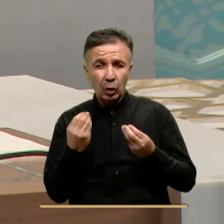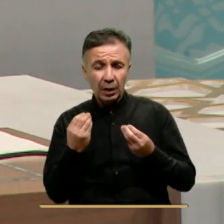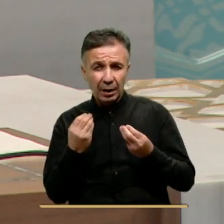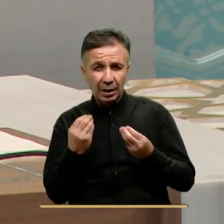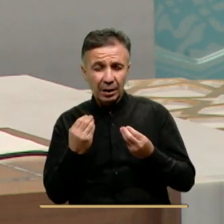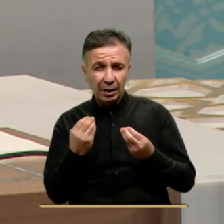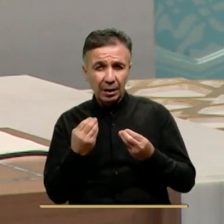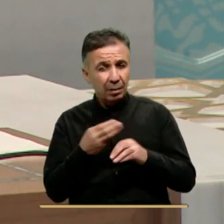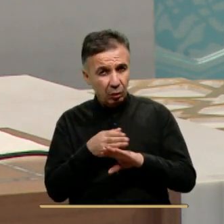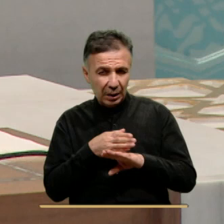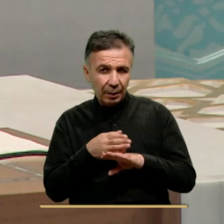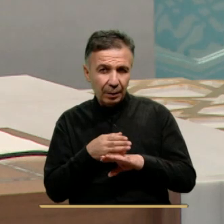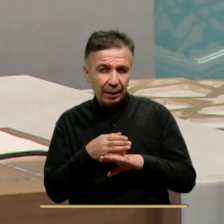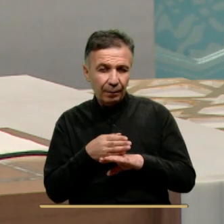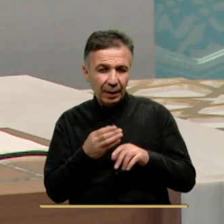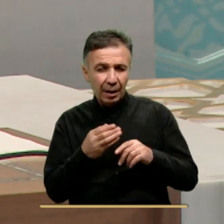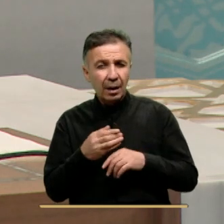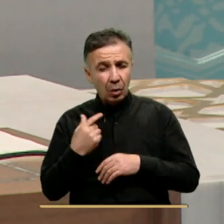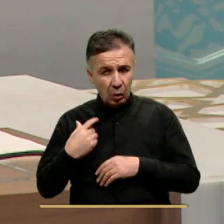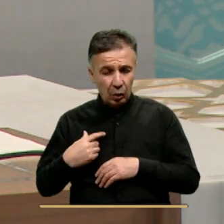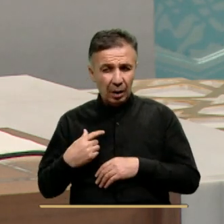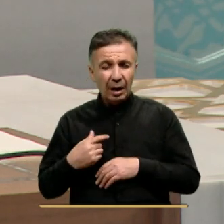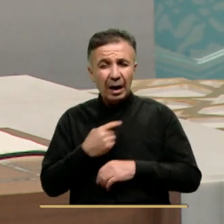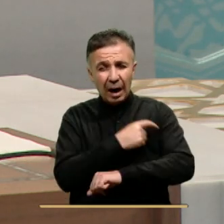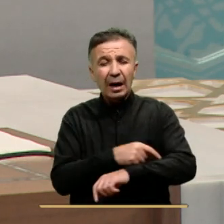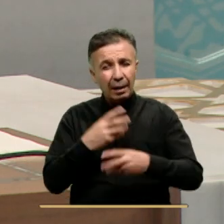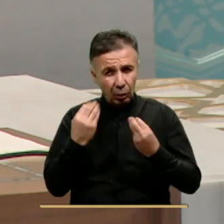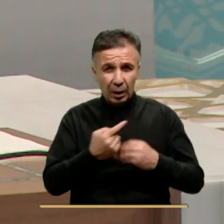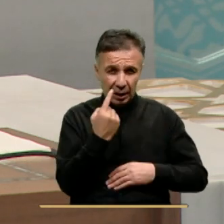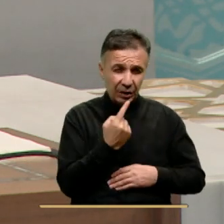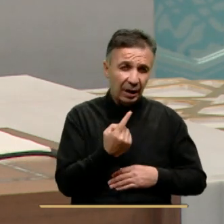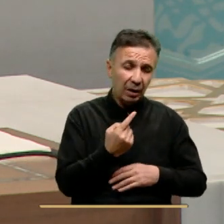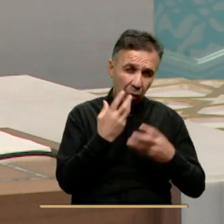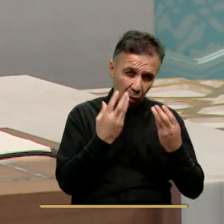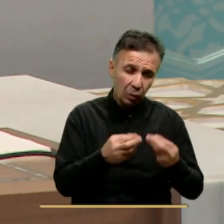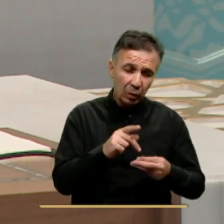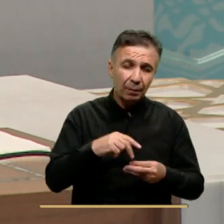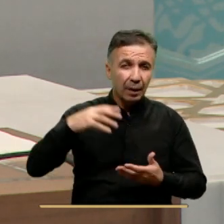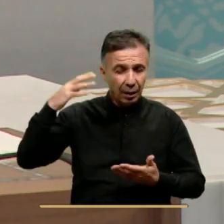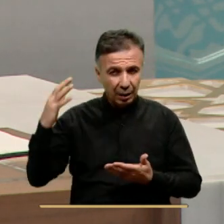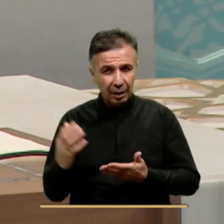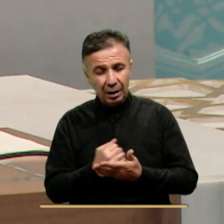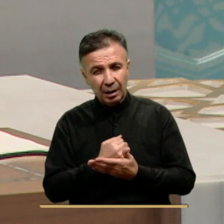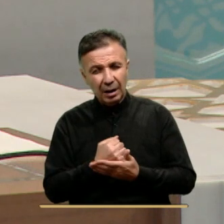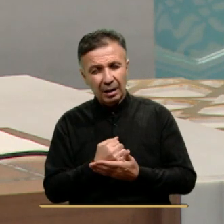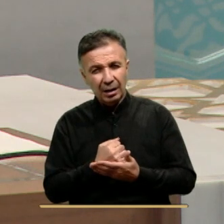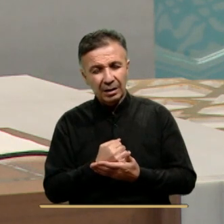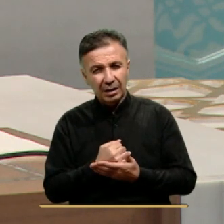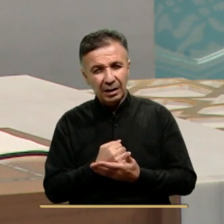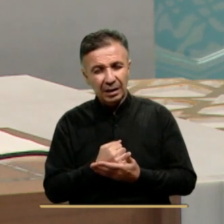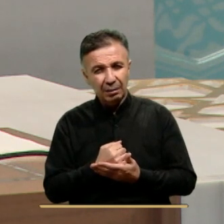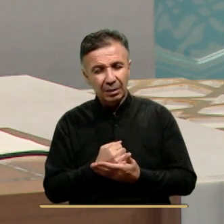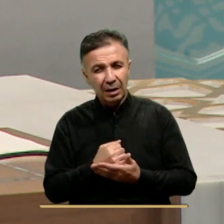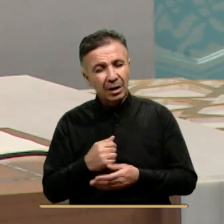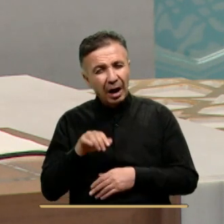nitelik itibariyle bizzat haram olan şeyler olduğu gibi elde edilen yol itibariyle de